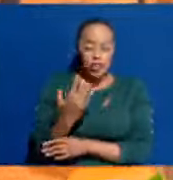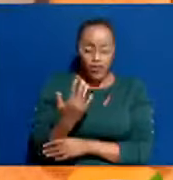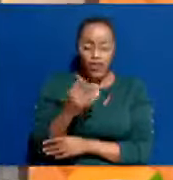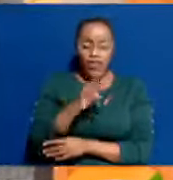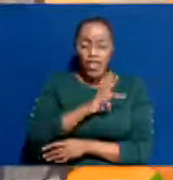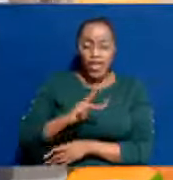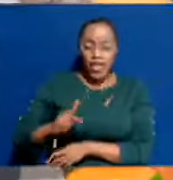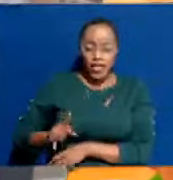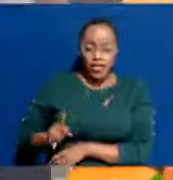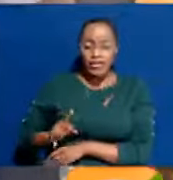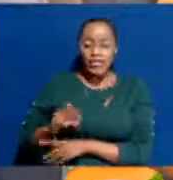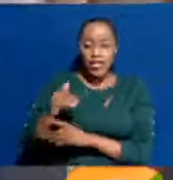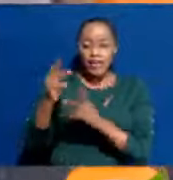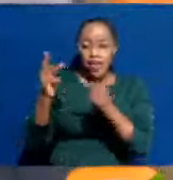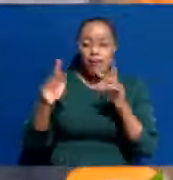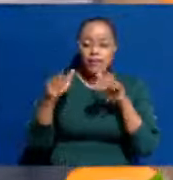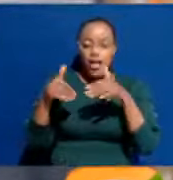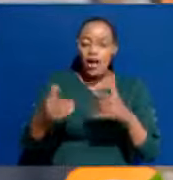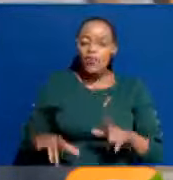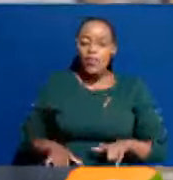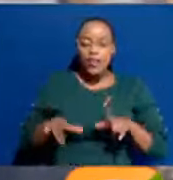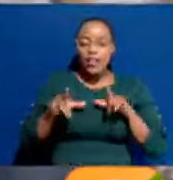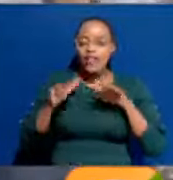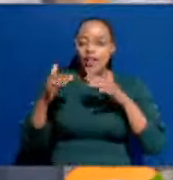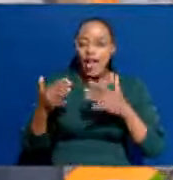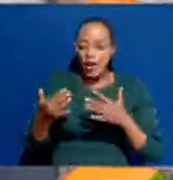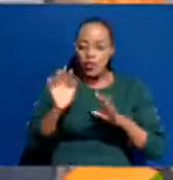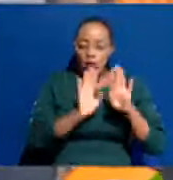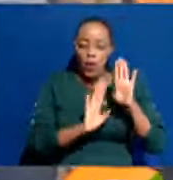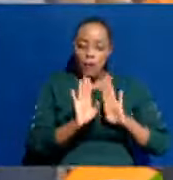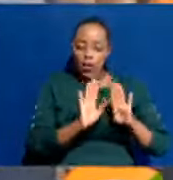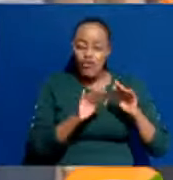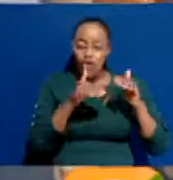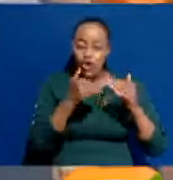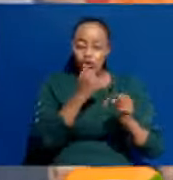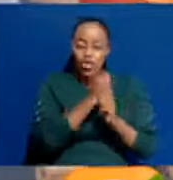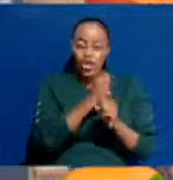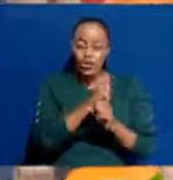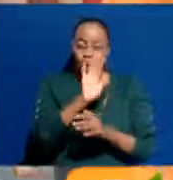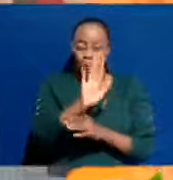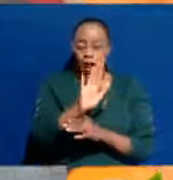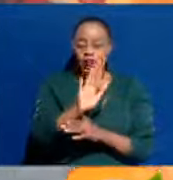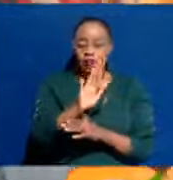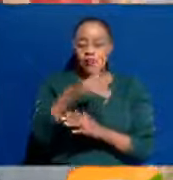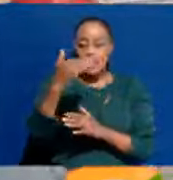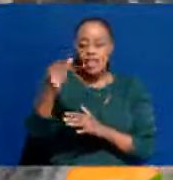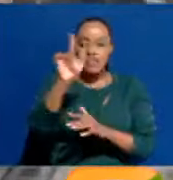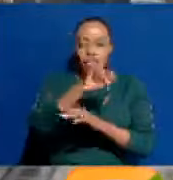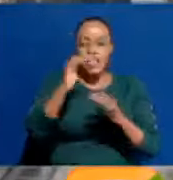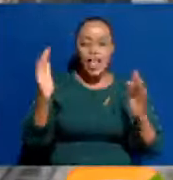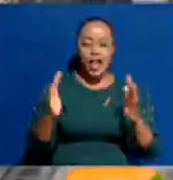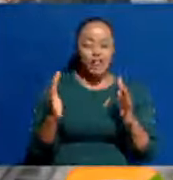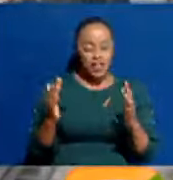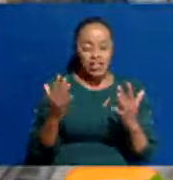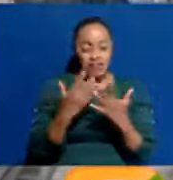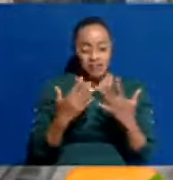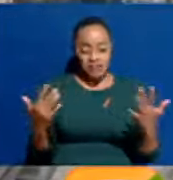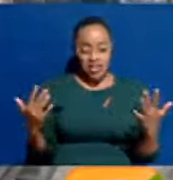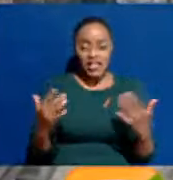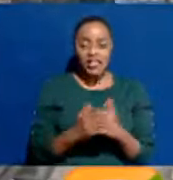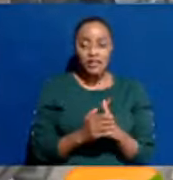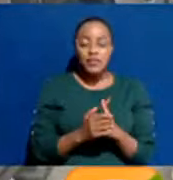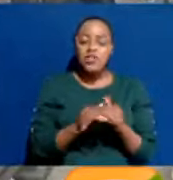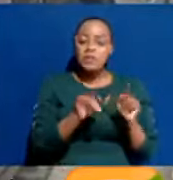Chinese emperors have been living and how they were conducting their day-to-day affairs. Inakadiriwa